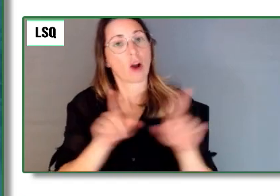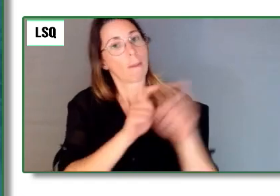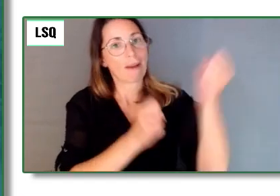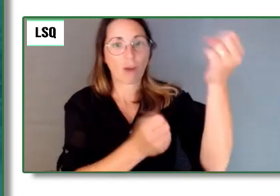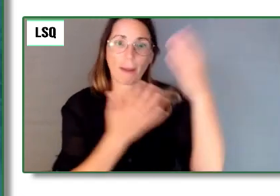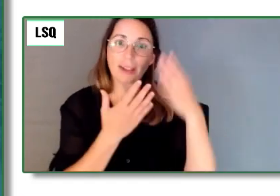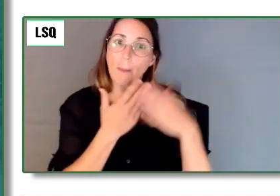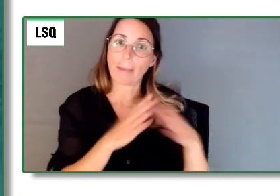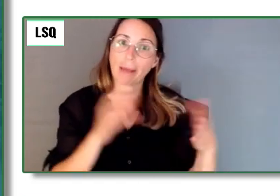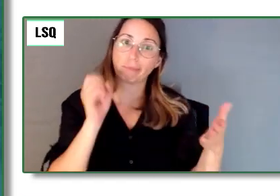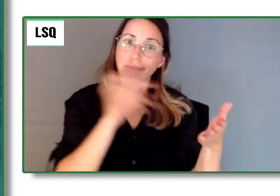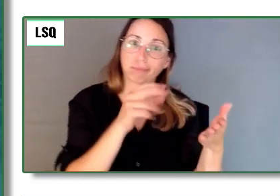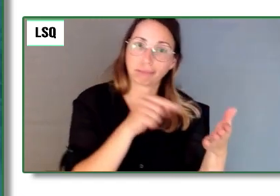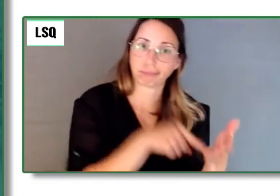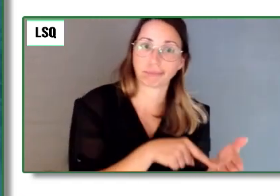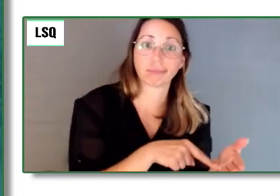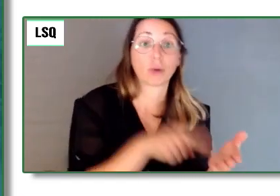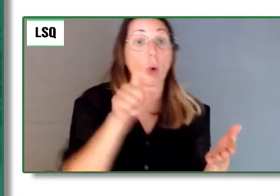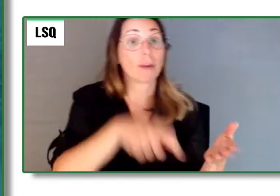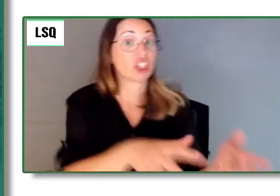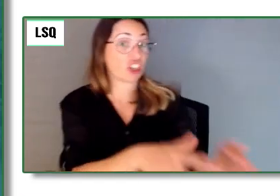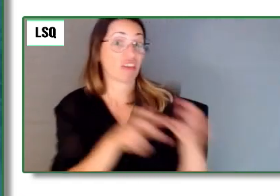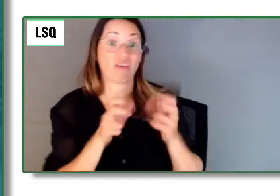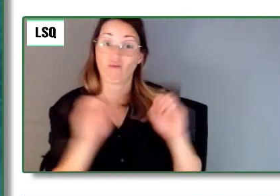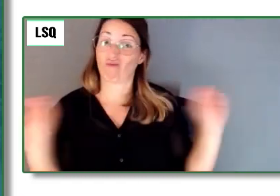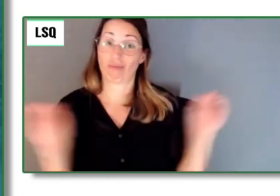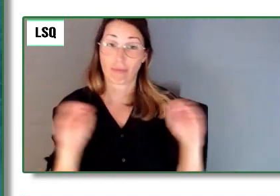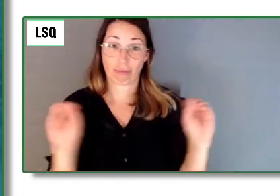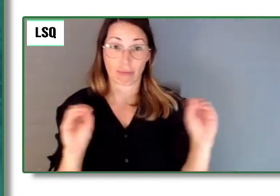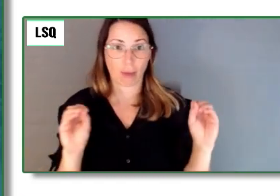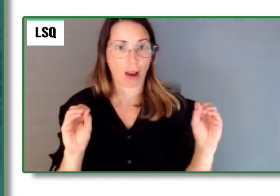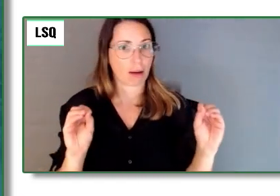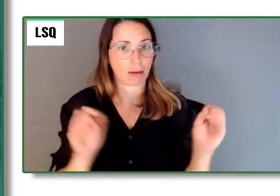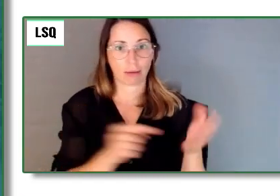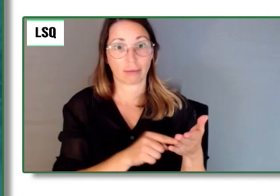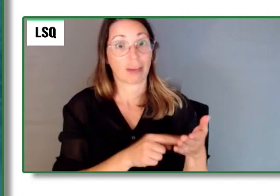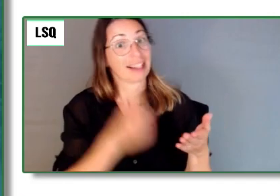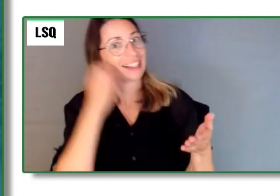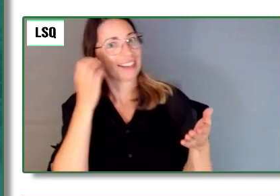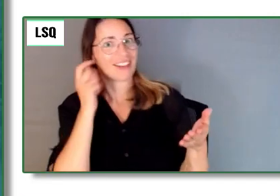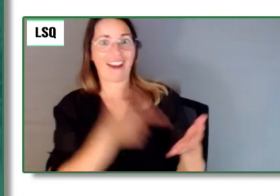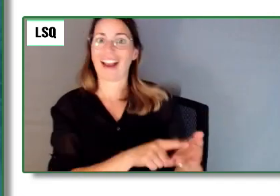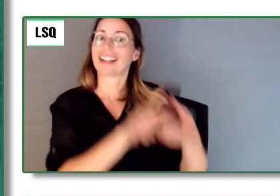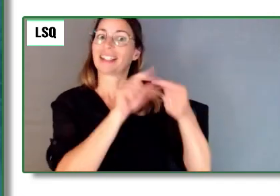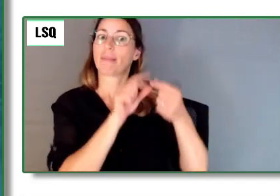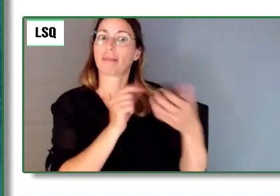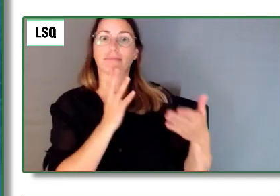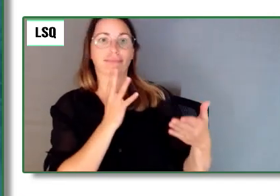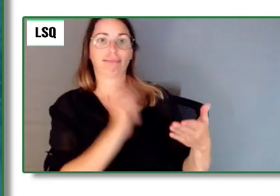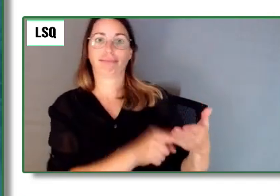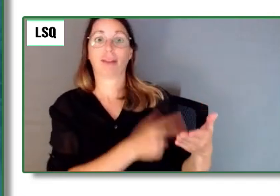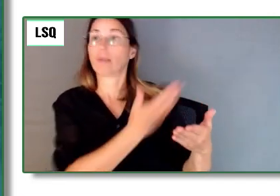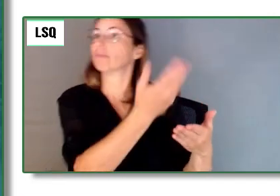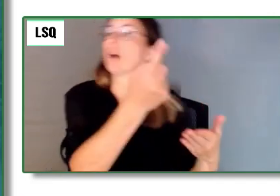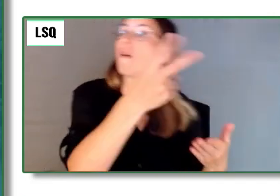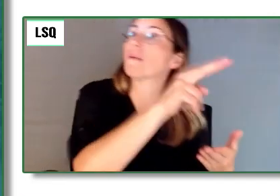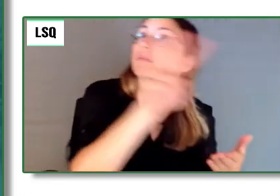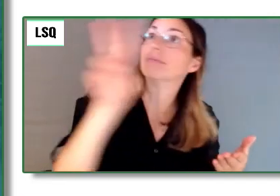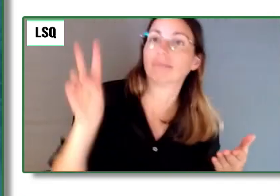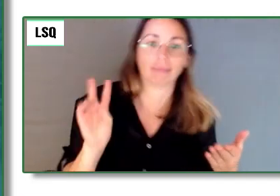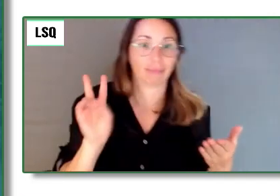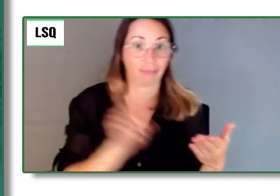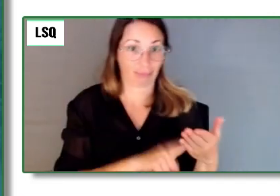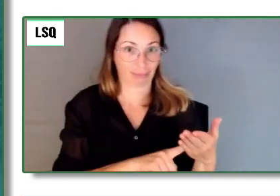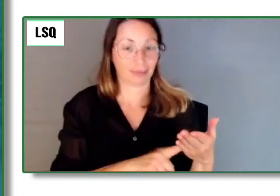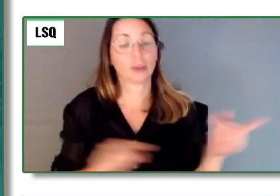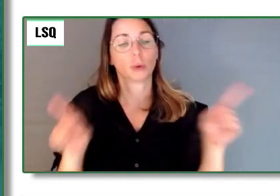ce qui vous entoure. Également, ces points de repère GPS, on va en parler un peu plus. Mais je crois que le GPS